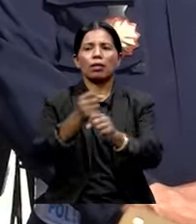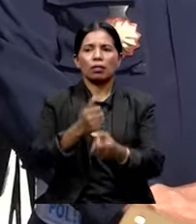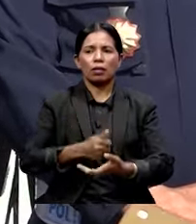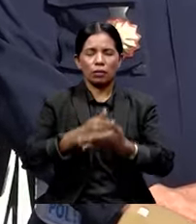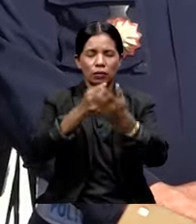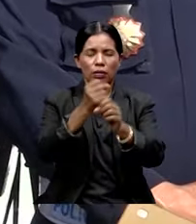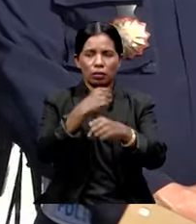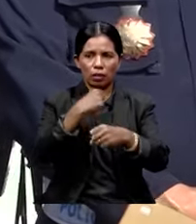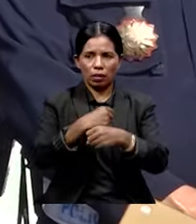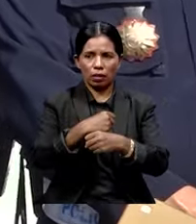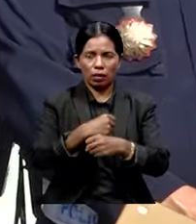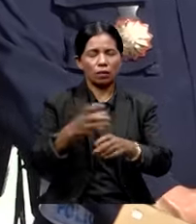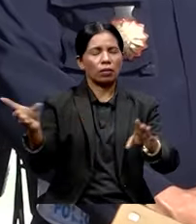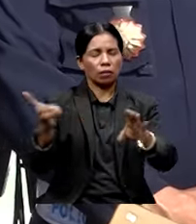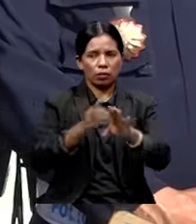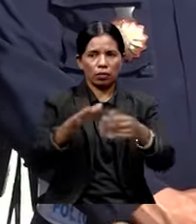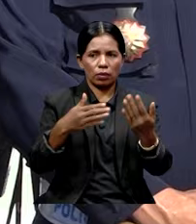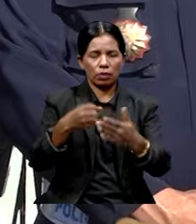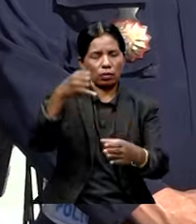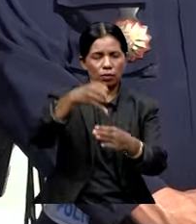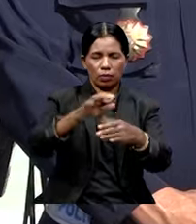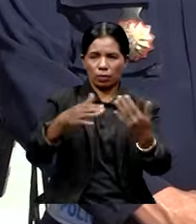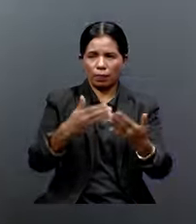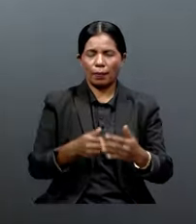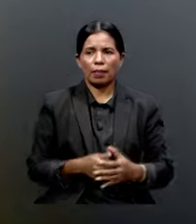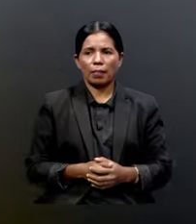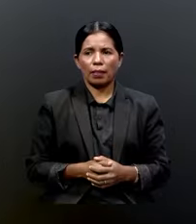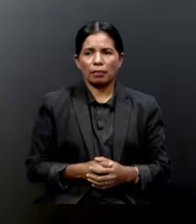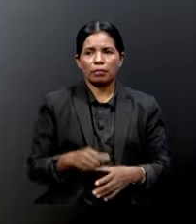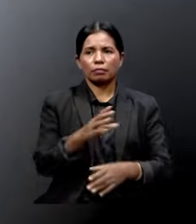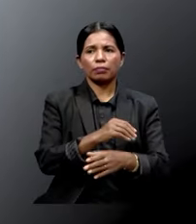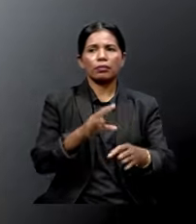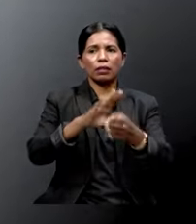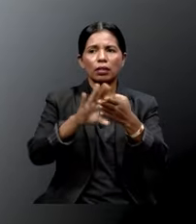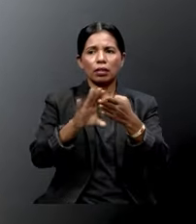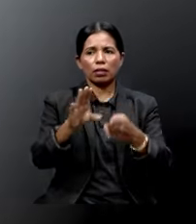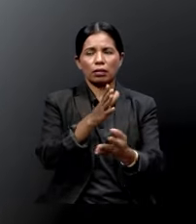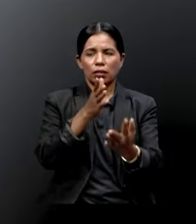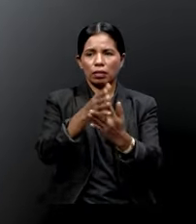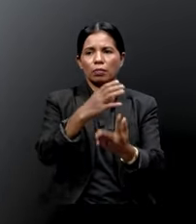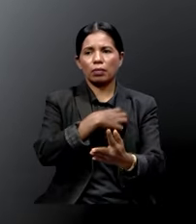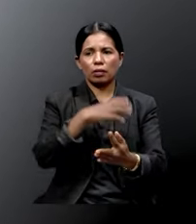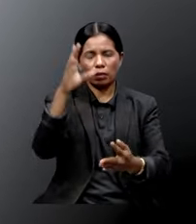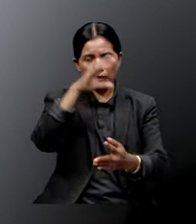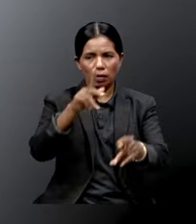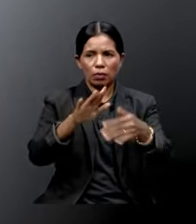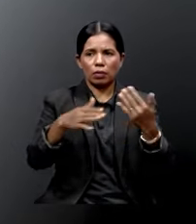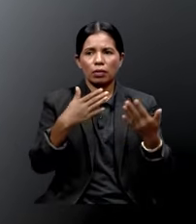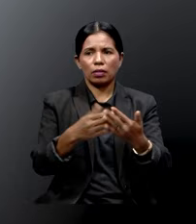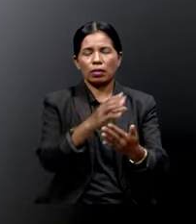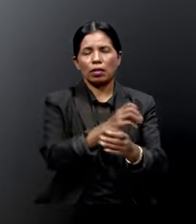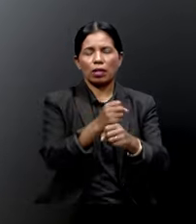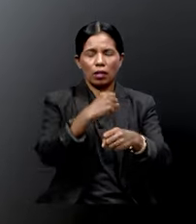ba halo be alo dokumen serne hotu mas ai bolote ana ba kaju falsifikasi kartu acesso ne penteli se buka tuir autor sira ne be